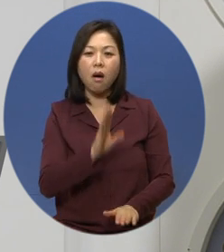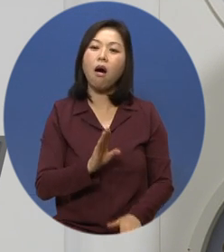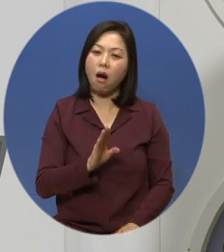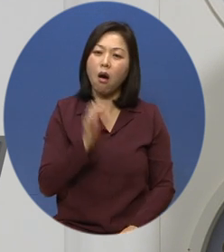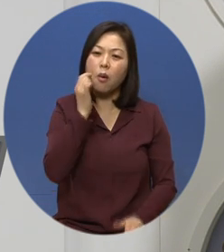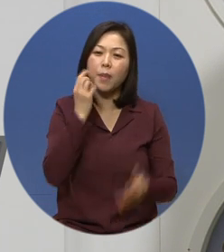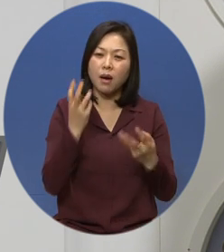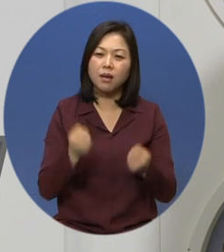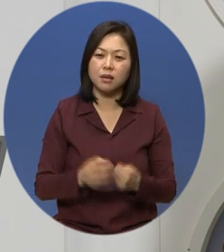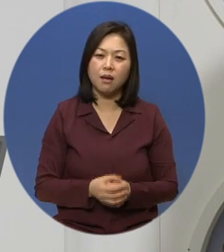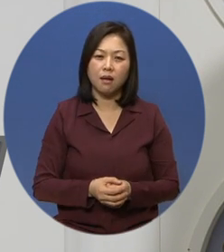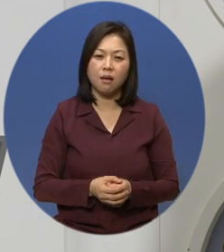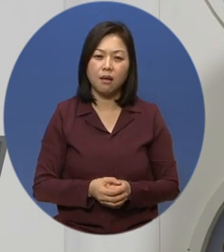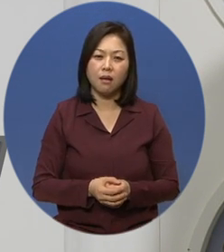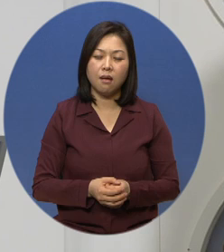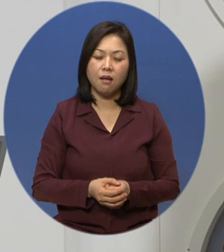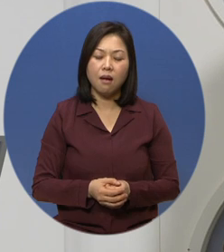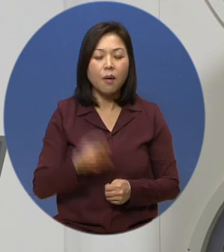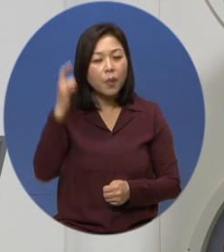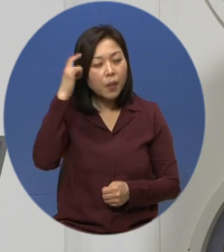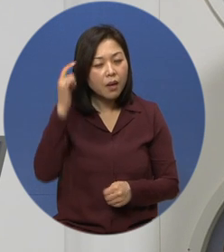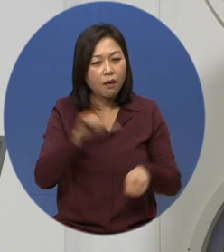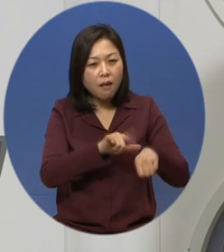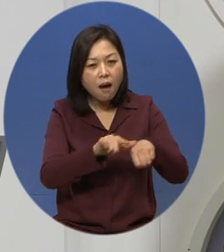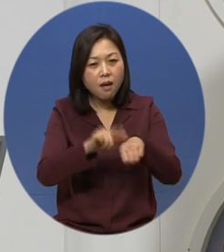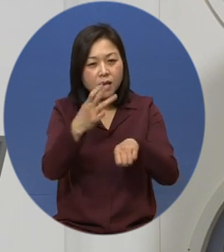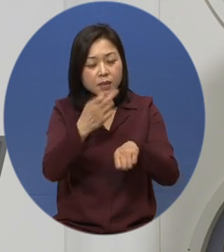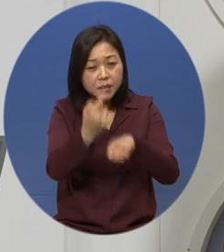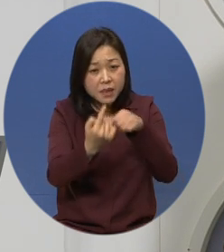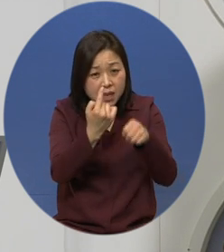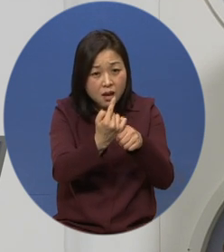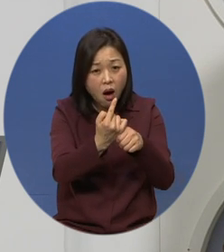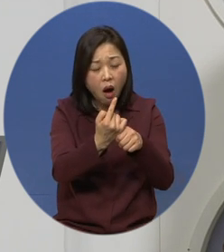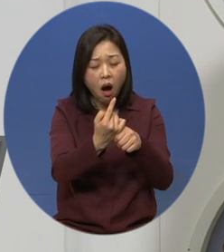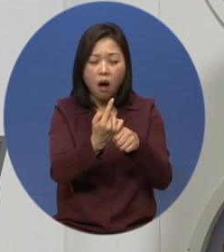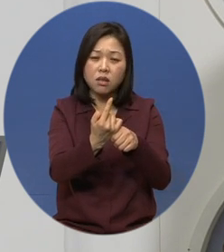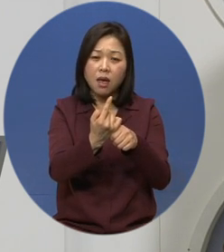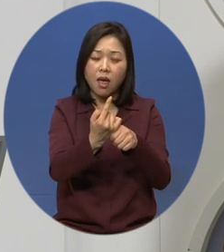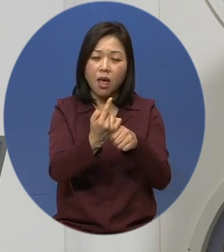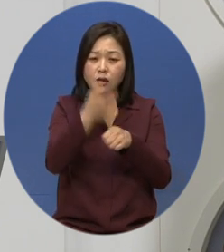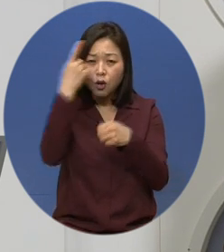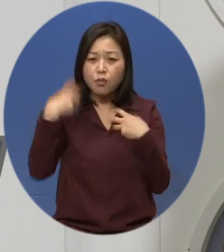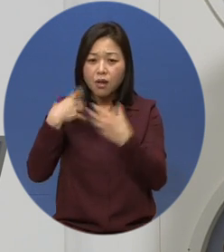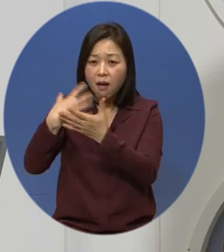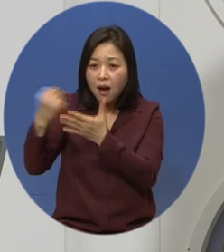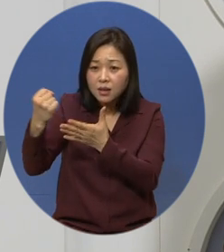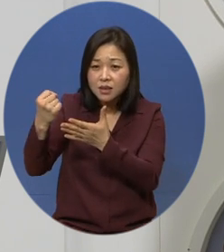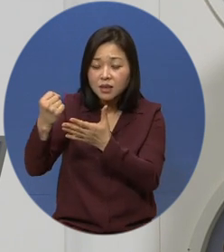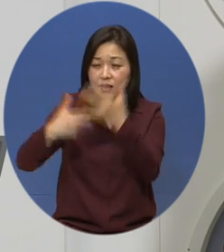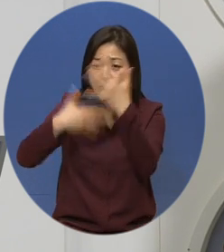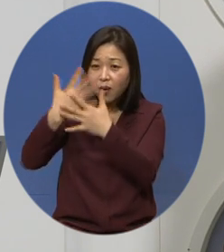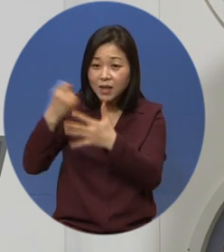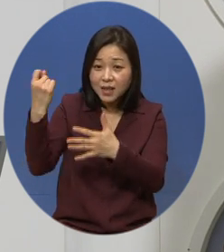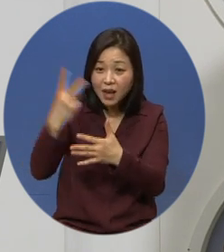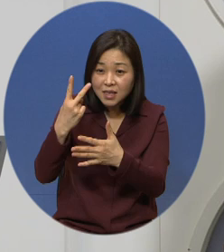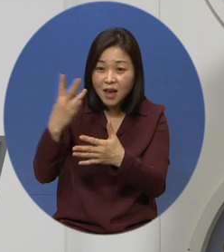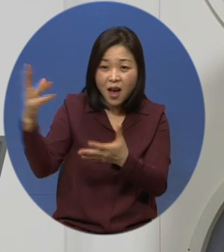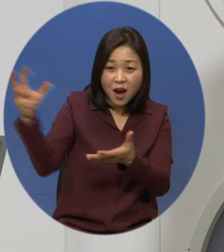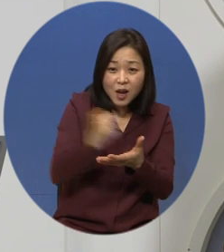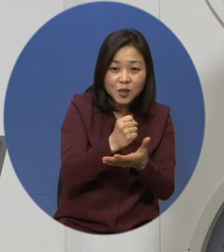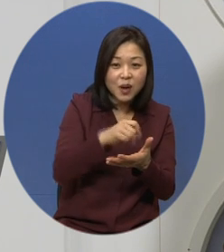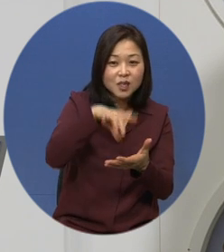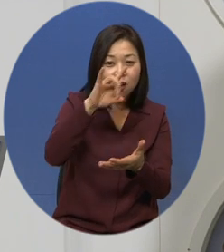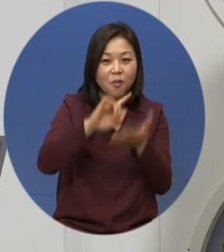어 31년 만에 압수 됐던 영화를 개봉 첫 개봉하는 다는 것도 이슈가